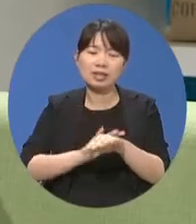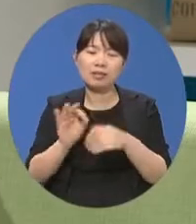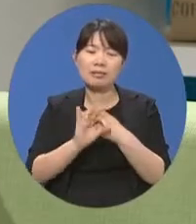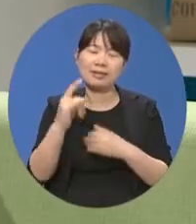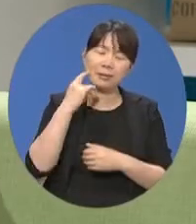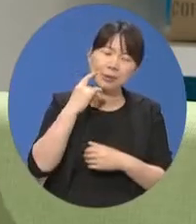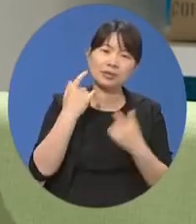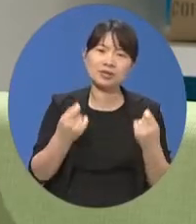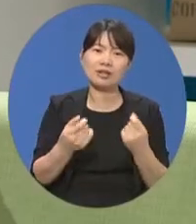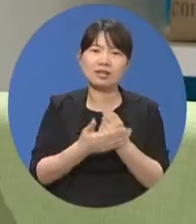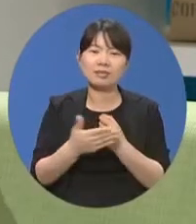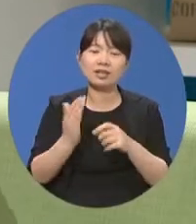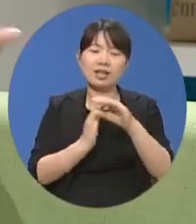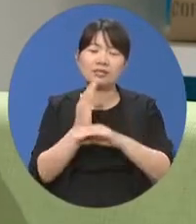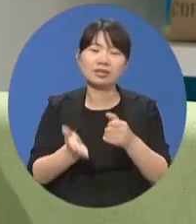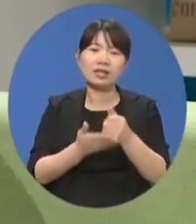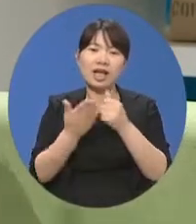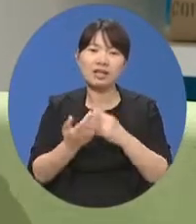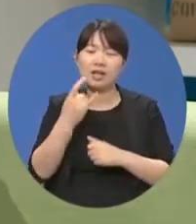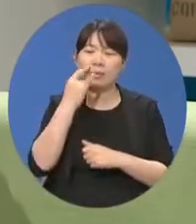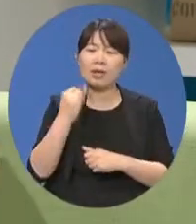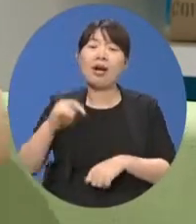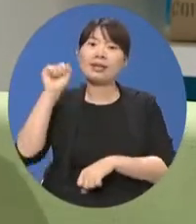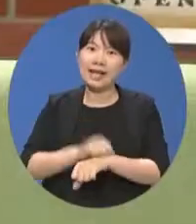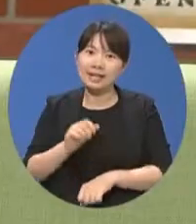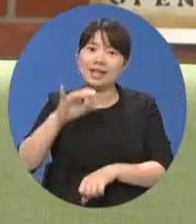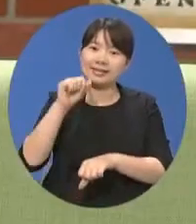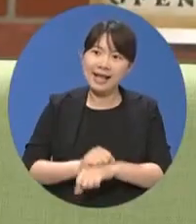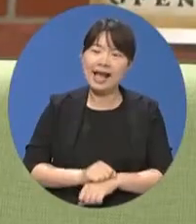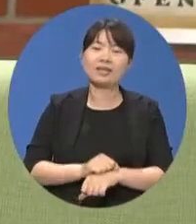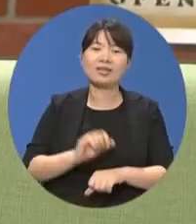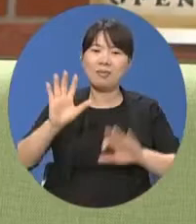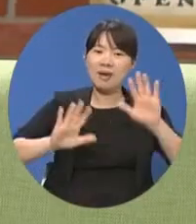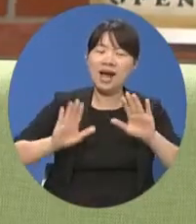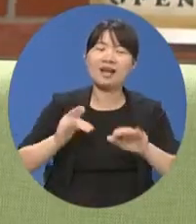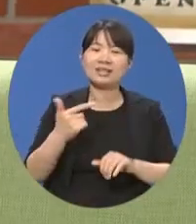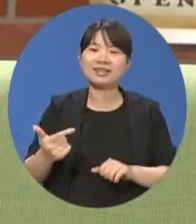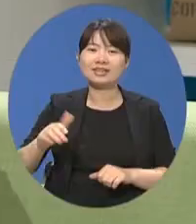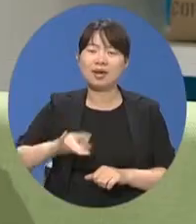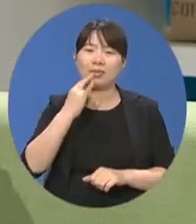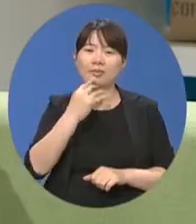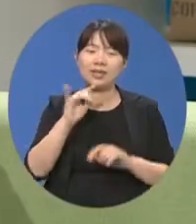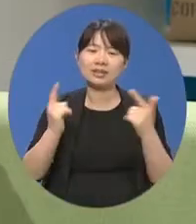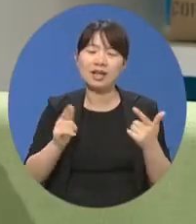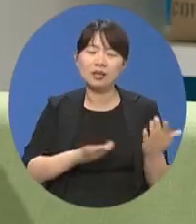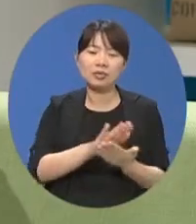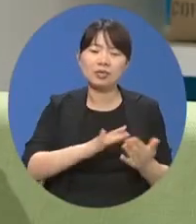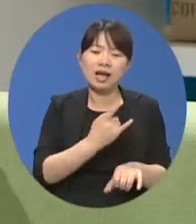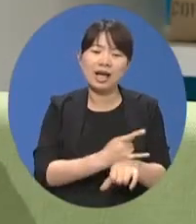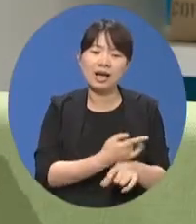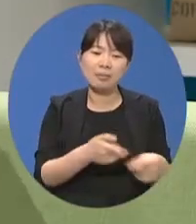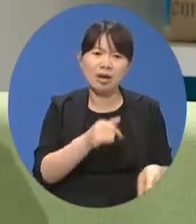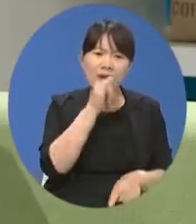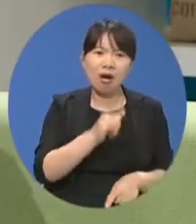독이 됩니다. 그래서 과도한 칭찬. 아까 어머니 보고 잘했어. 아, 이런 반응들이 많으신데 어머니뿐만이 아니에요. 오셔서 놀이 이렇게